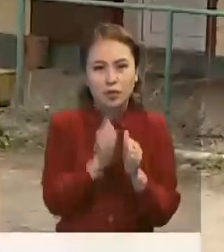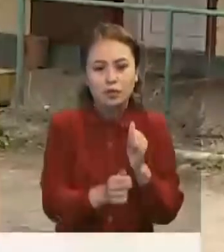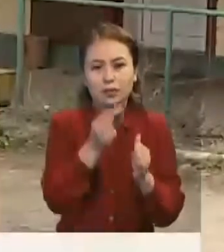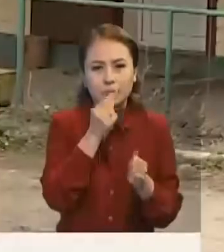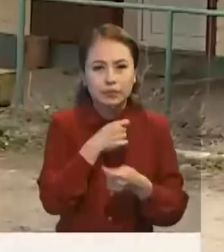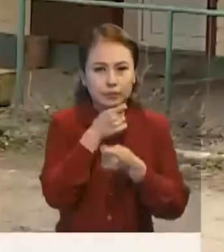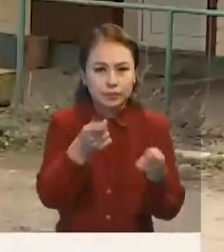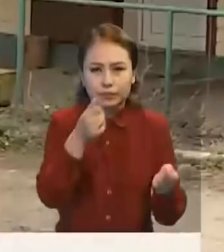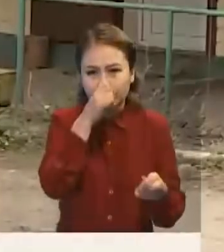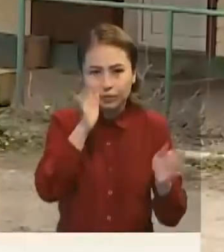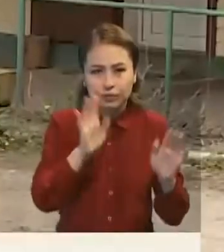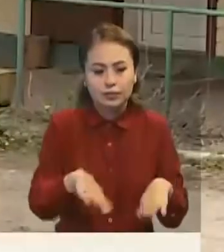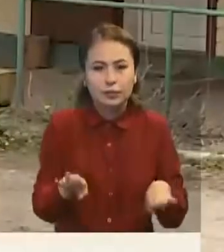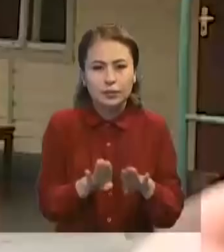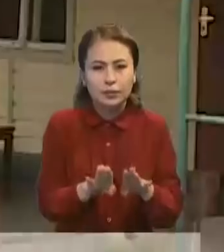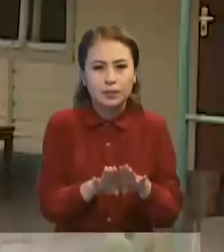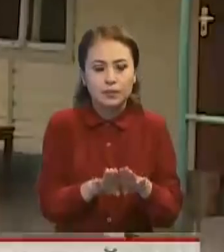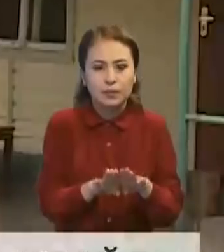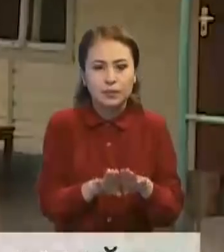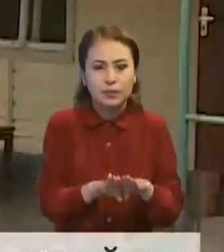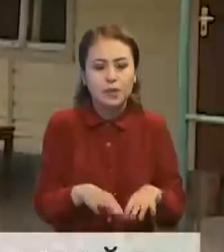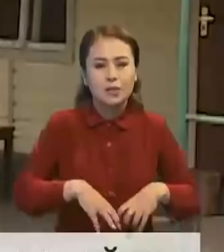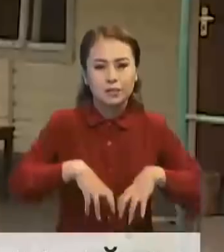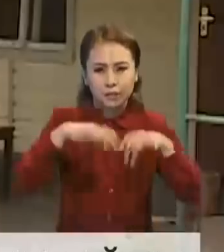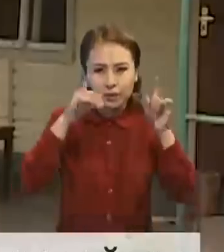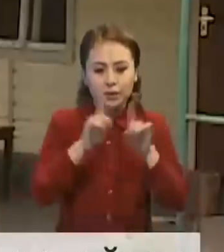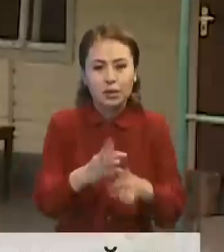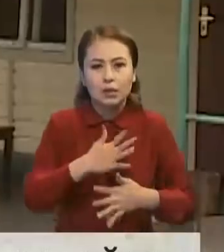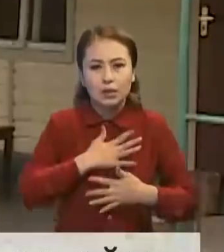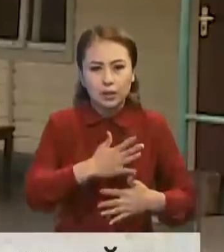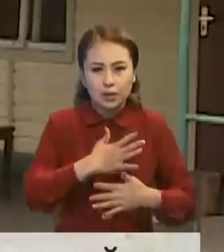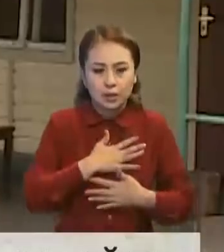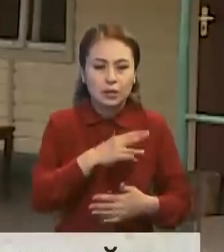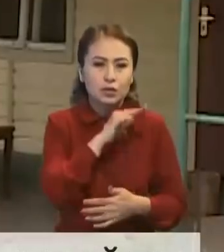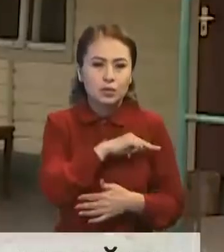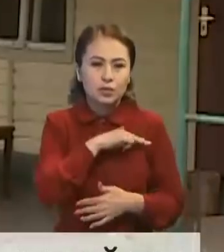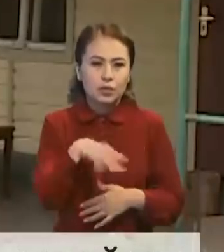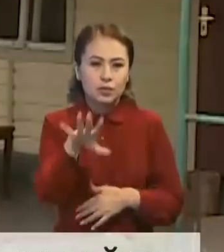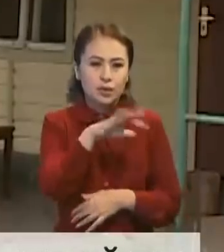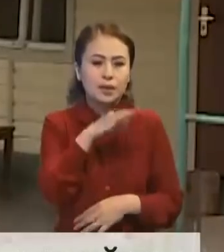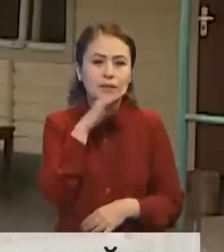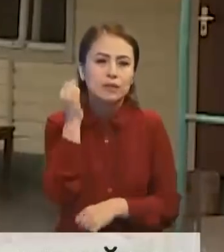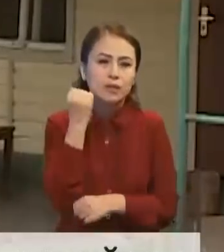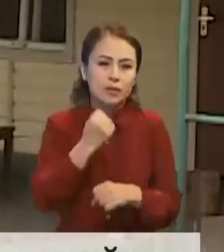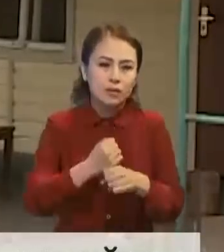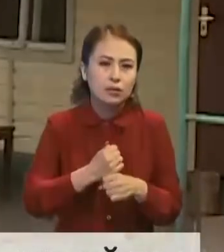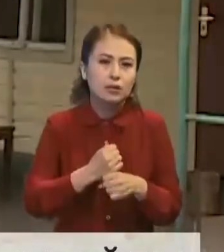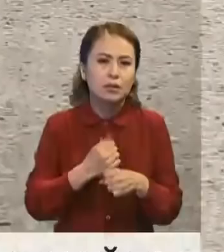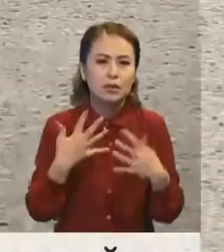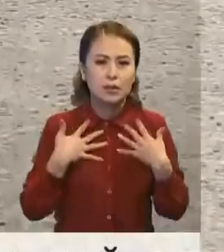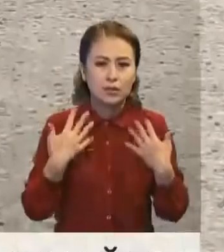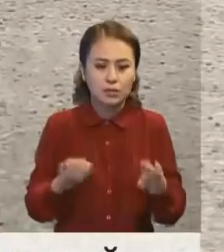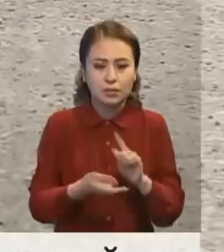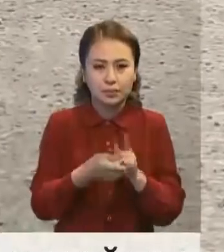тамақ бере алмаймыз да, биыл уже отыра алмайды адамдар мына жерге. Сол шаң топырақпен тыныстанамыз. Жұмысшы қыздарым бар. Бәрі бізге әсер, денсаулығымызға да